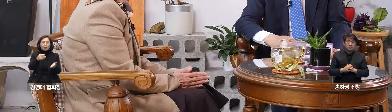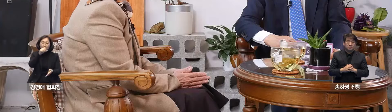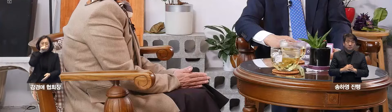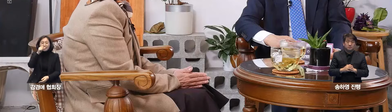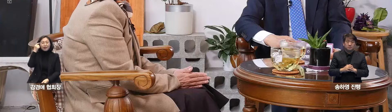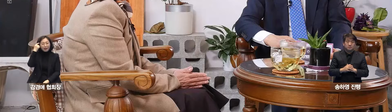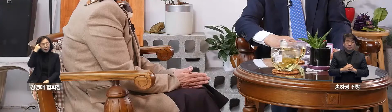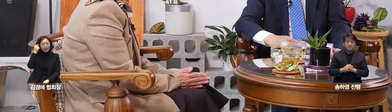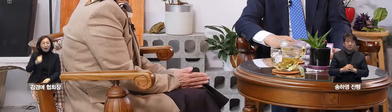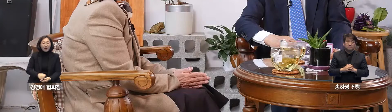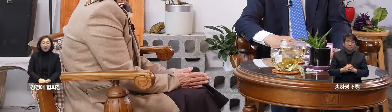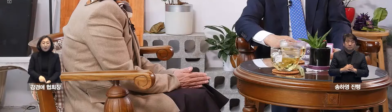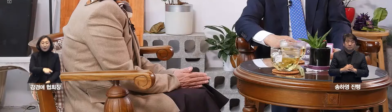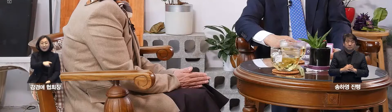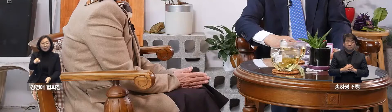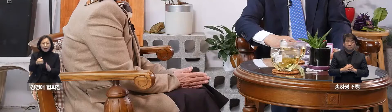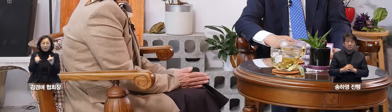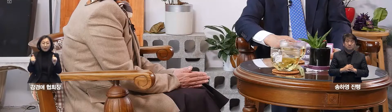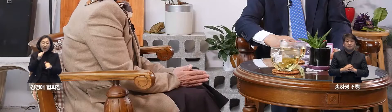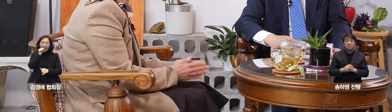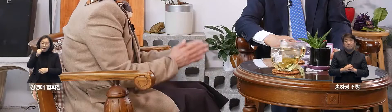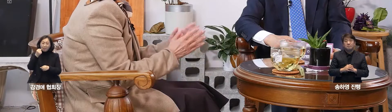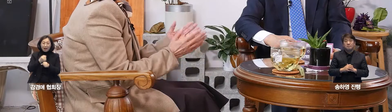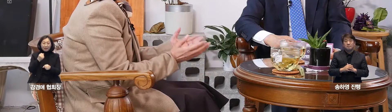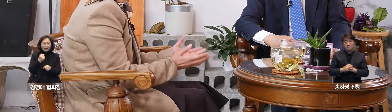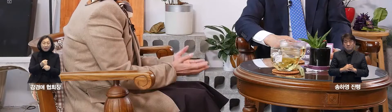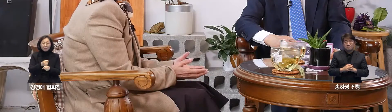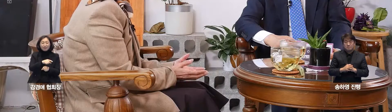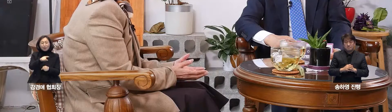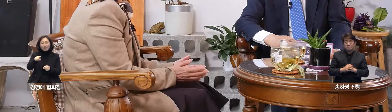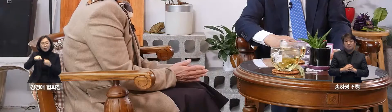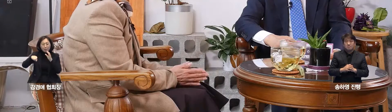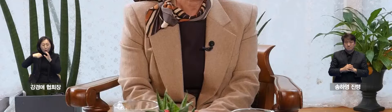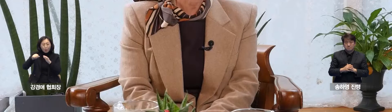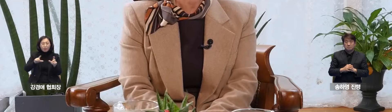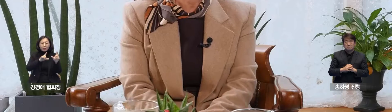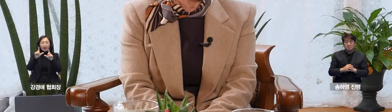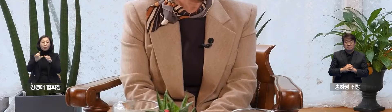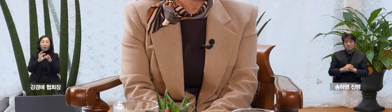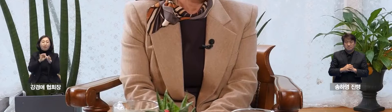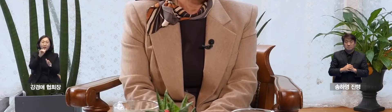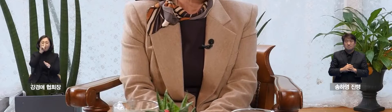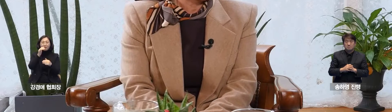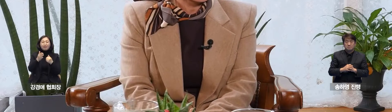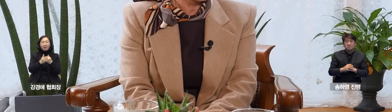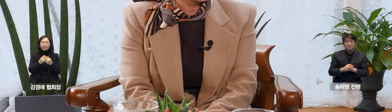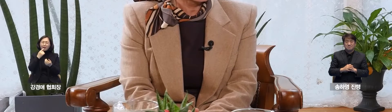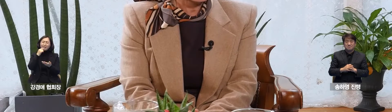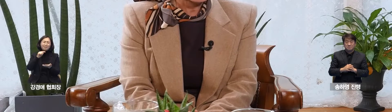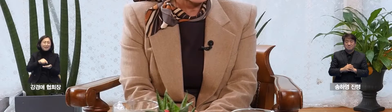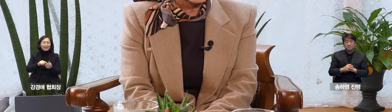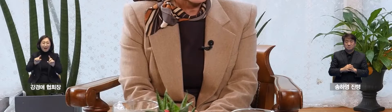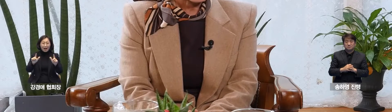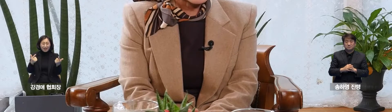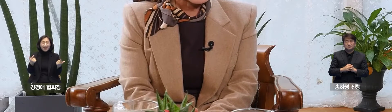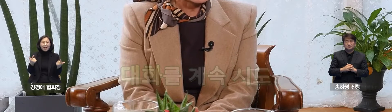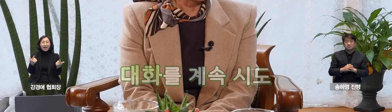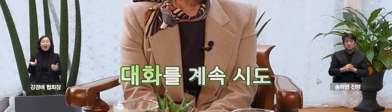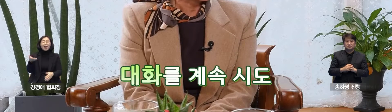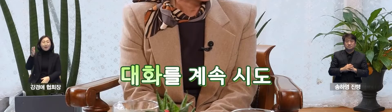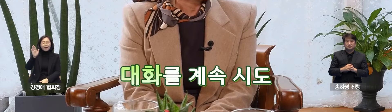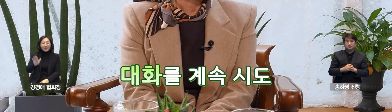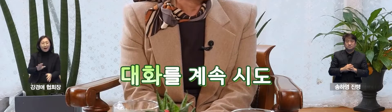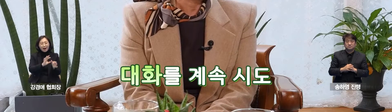대한 만드는 거에 대한 그 생업이 있으시다 보니까 그렇죠. 쉽지는 않게 진행이 될 것 같긴 하지만